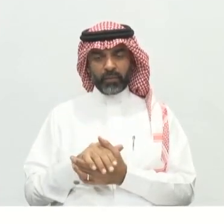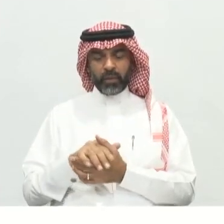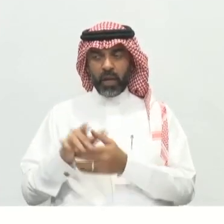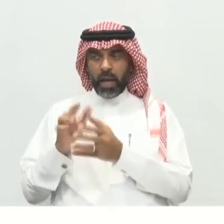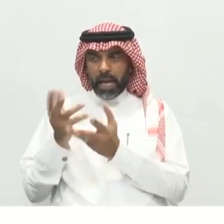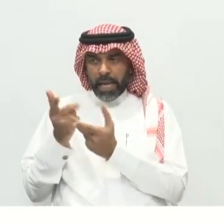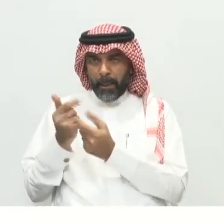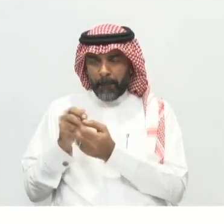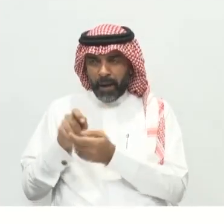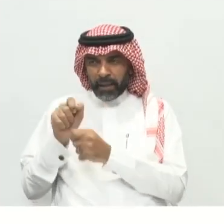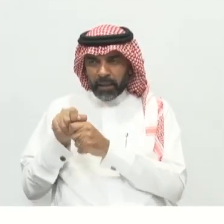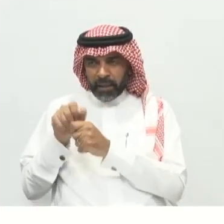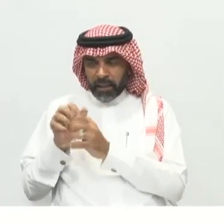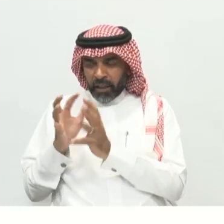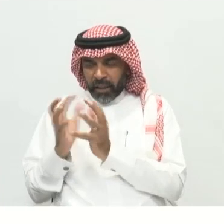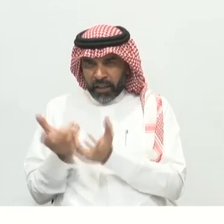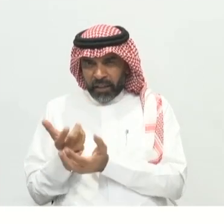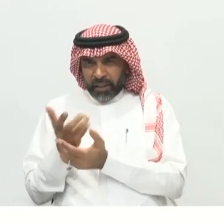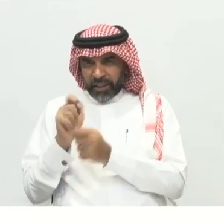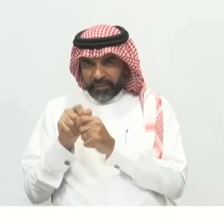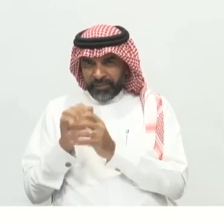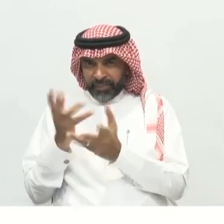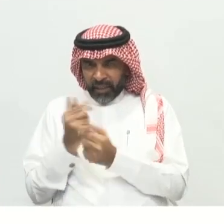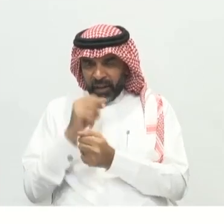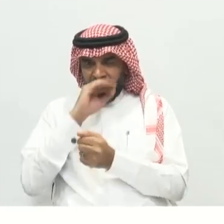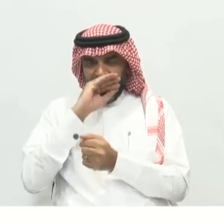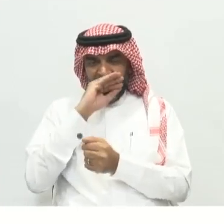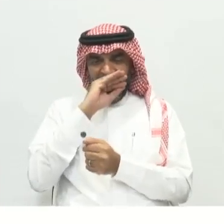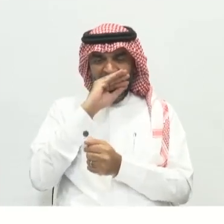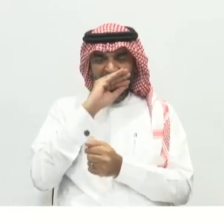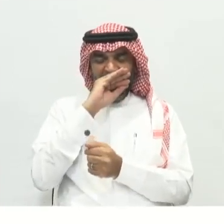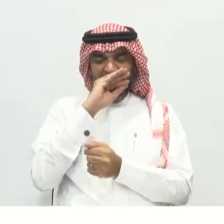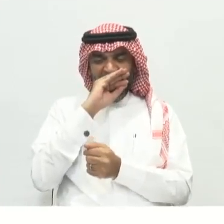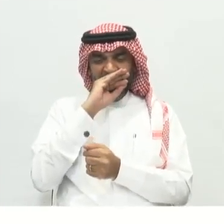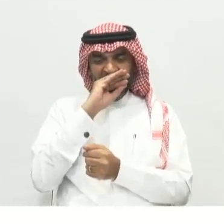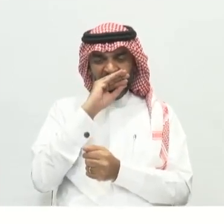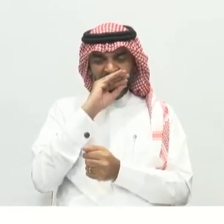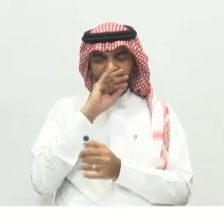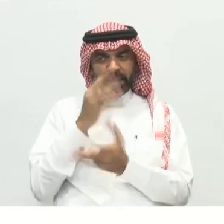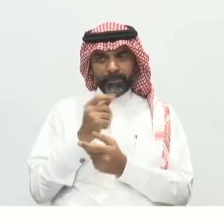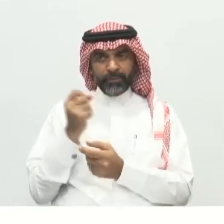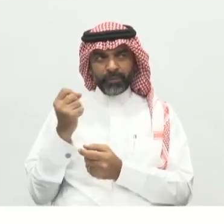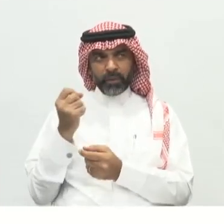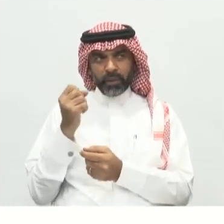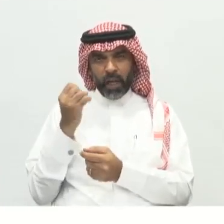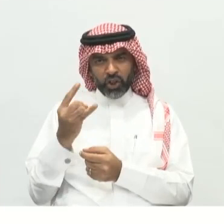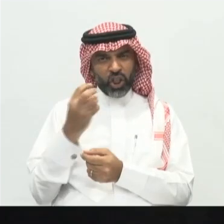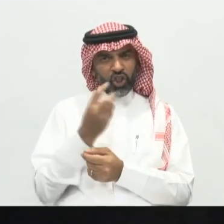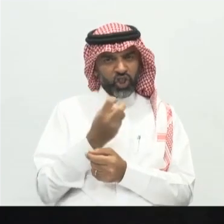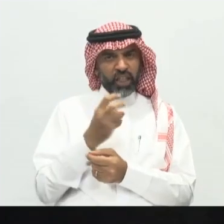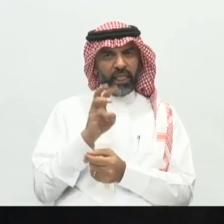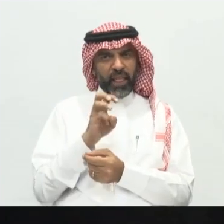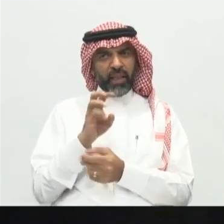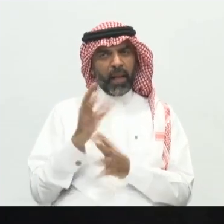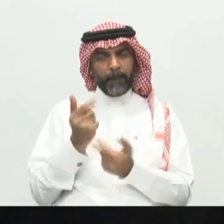كل منتج نتذكر معا ما هو الفرق بين متغيرات القرار ومتغيرات الحاله متغيرات القرار هي المتغيرات التي